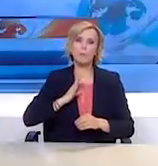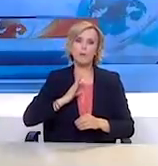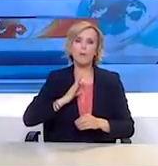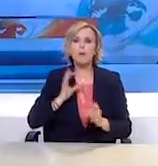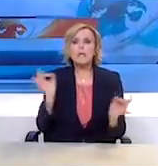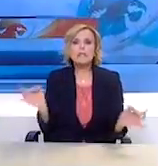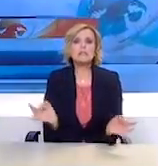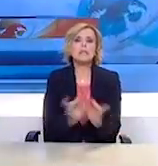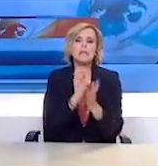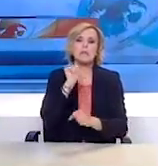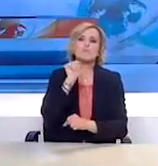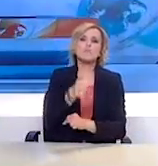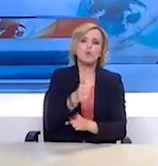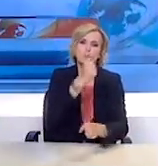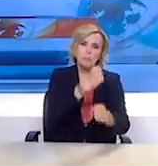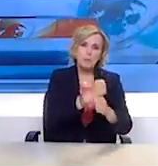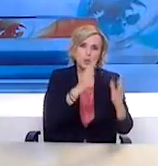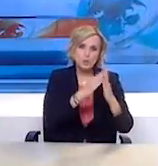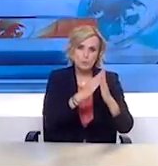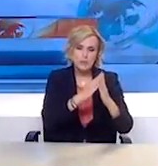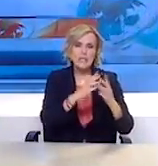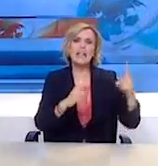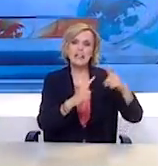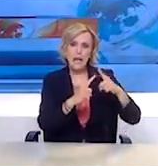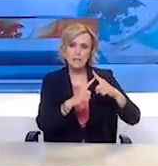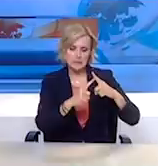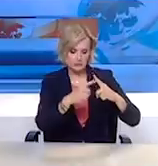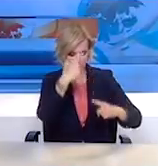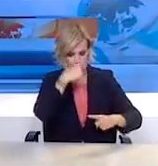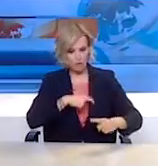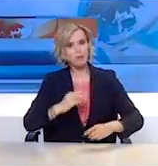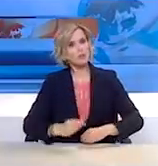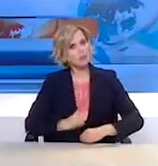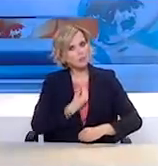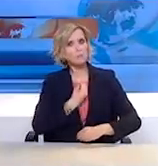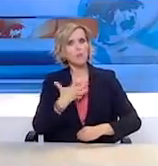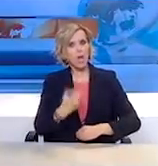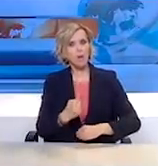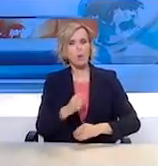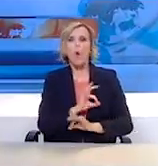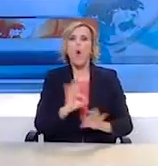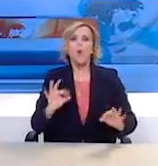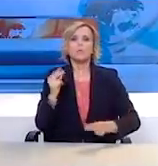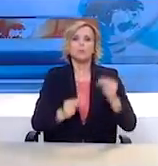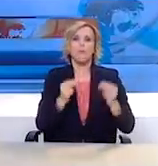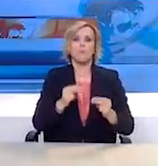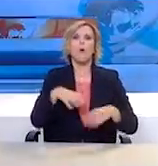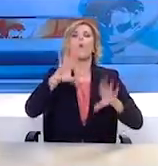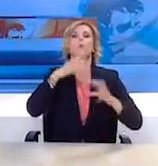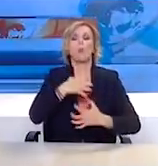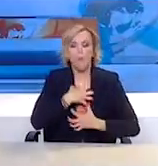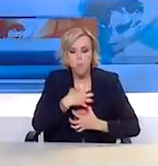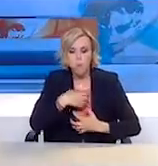εντελώς ασυμπτωματικά, είχαν θετική τιμωριακή διάγνωση του ιού και ξεπέρασαν τον ιό παραμένοντας ασυμπτωματικά. Είναι ένα από τα ερωτηματικά